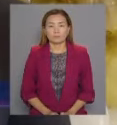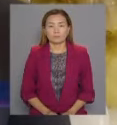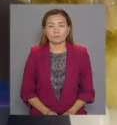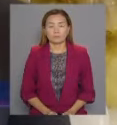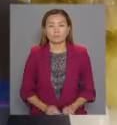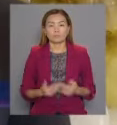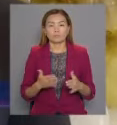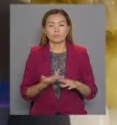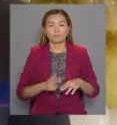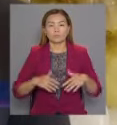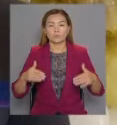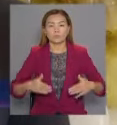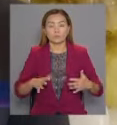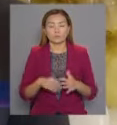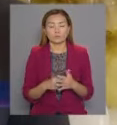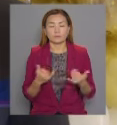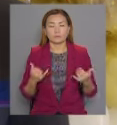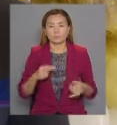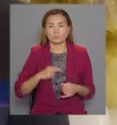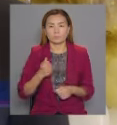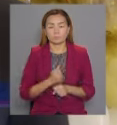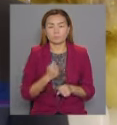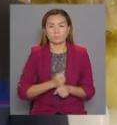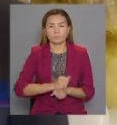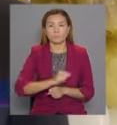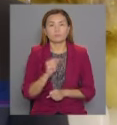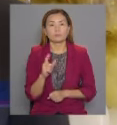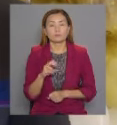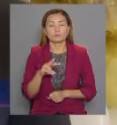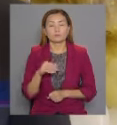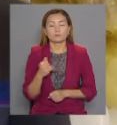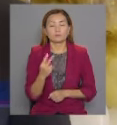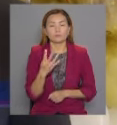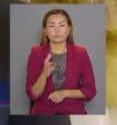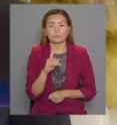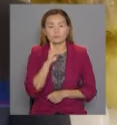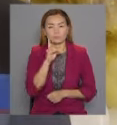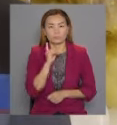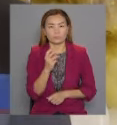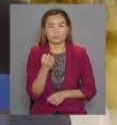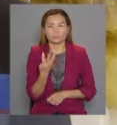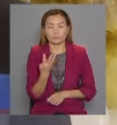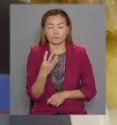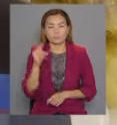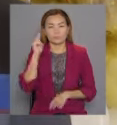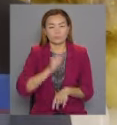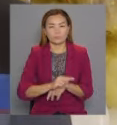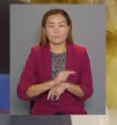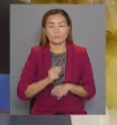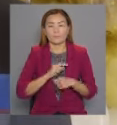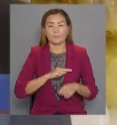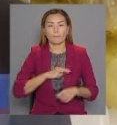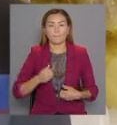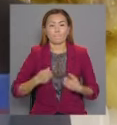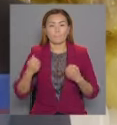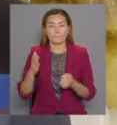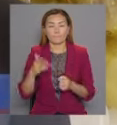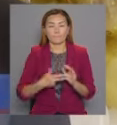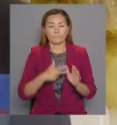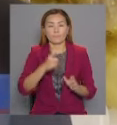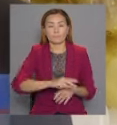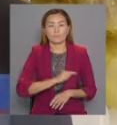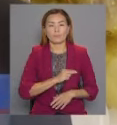Выпускники этого колледжа в настоящее время работают на нашем заводе. 14 студентов были приняты по дуальной программе обучения. 8 из них